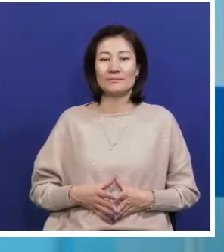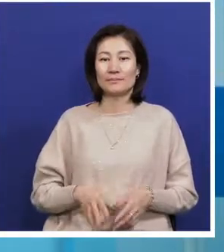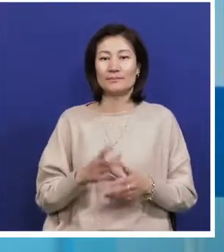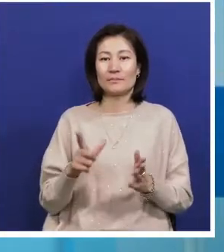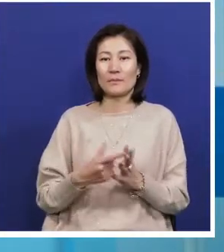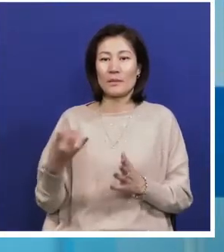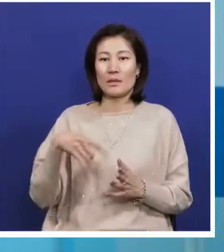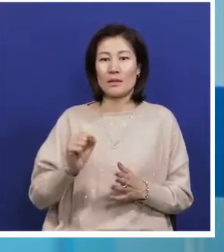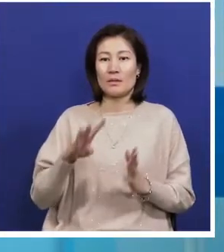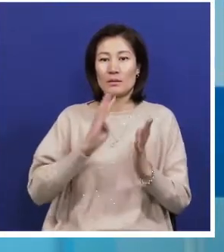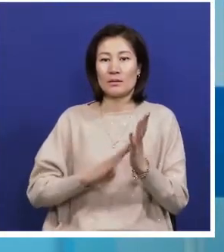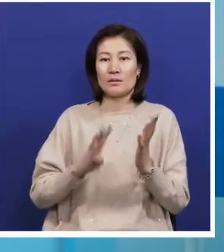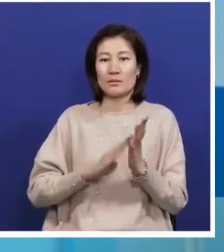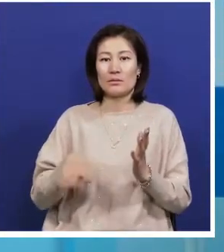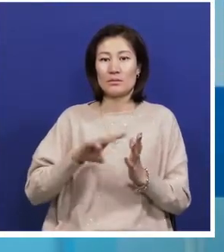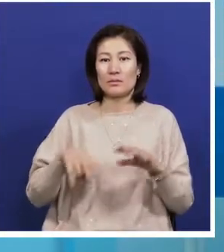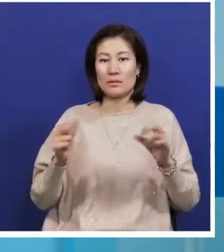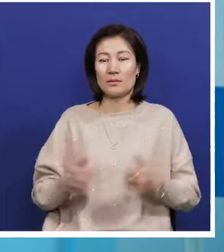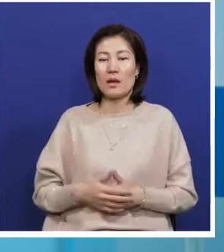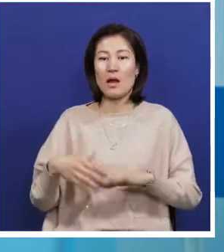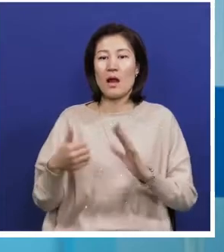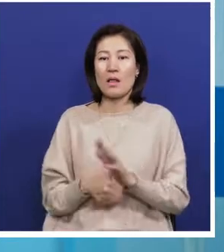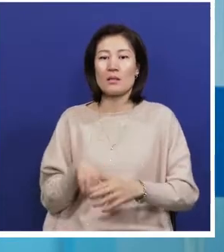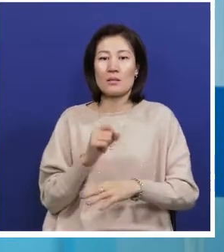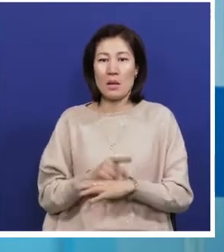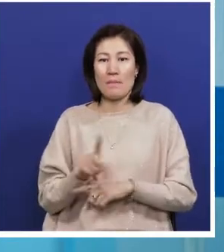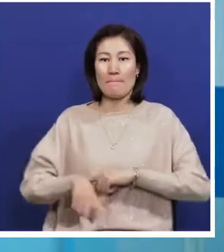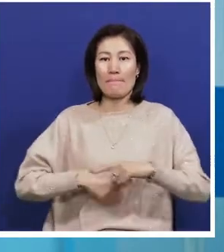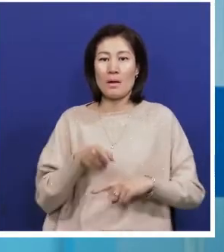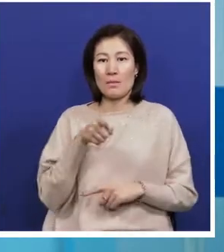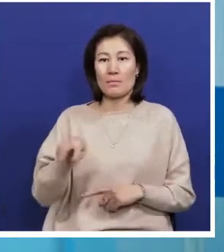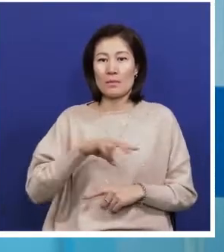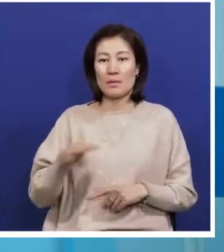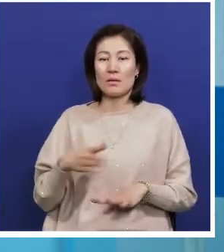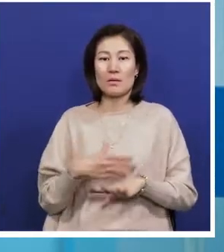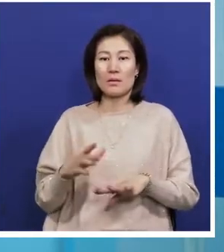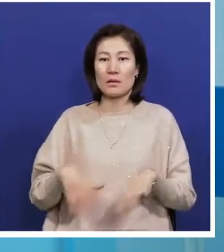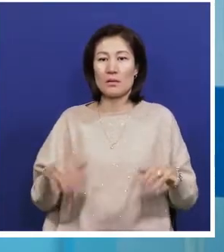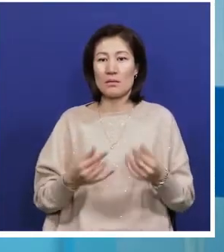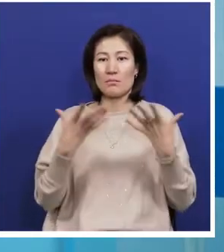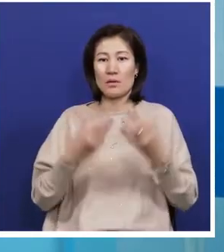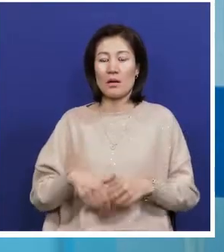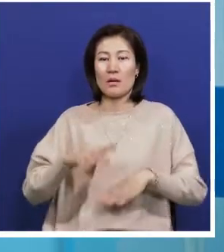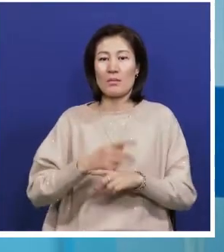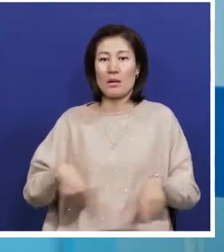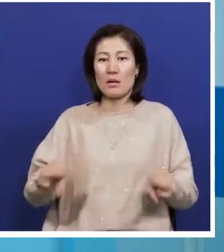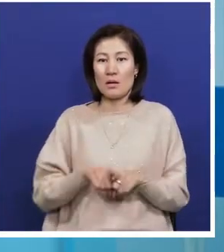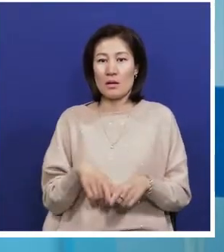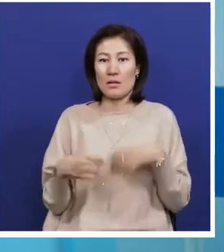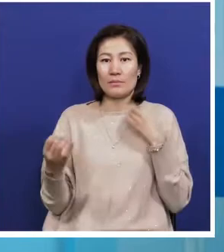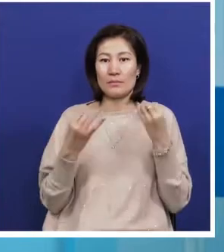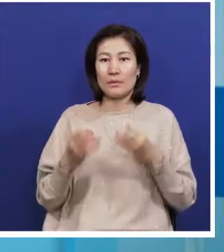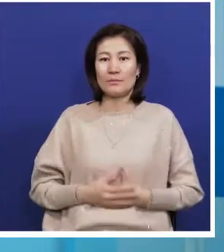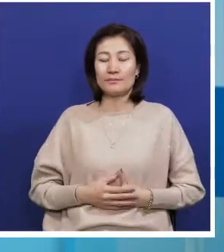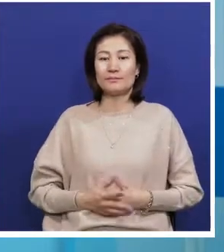Жетсайда құны 44 миллион теңгеден асатын алтын бағалы бұйымдар мен 1 миллион теңге қолды болды. Полиция қызметкерлерінің